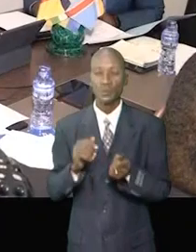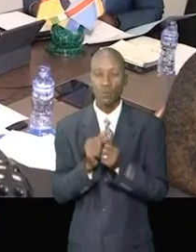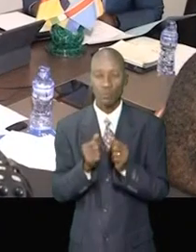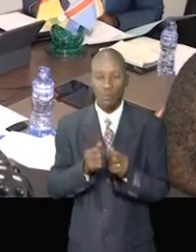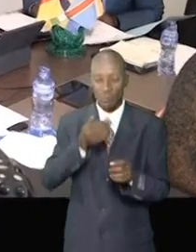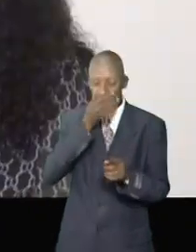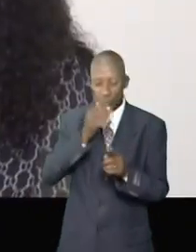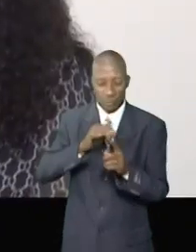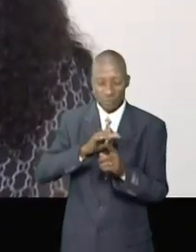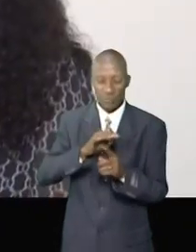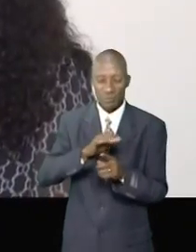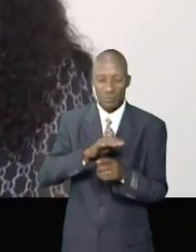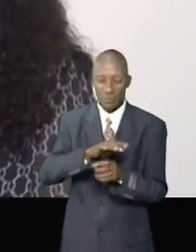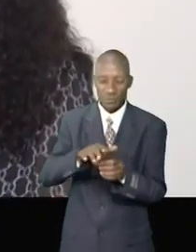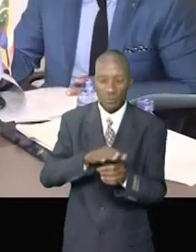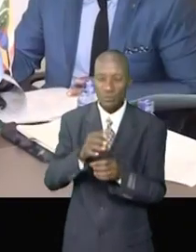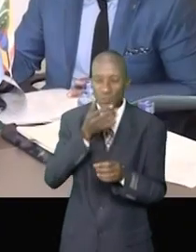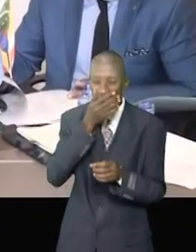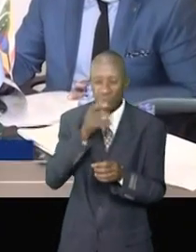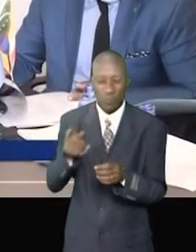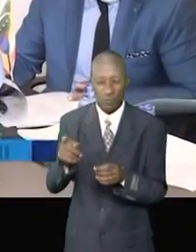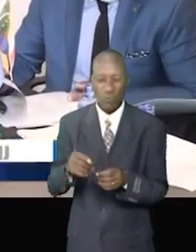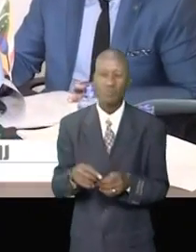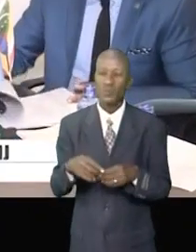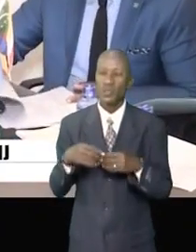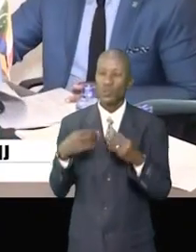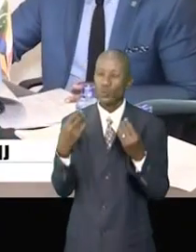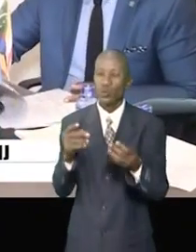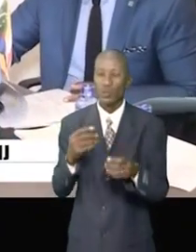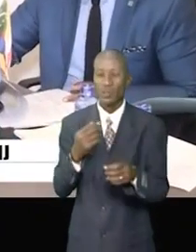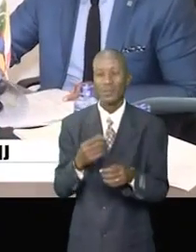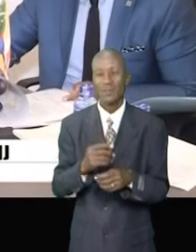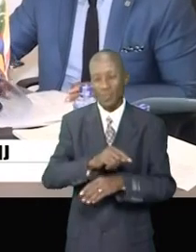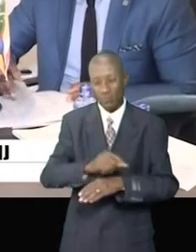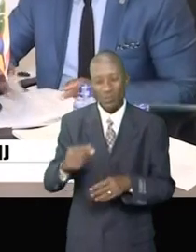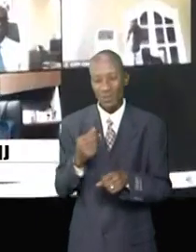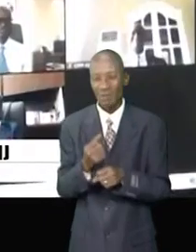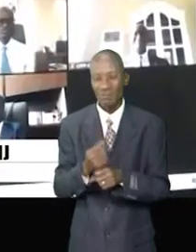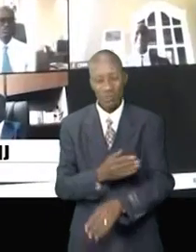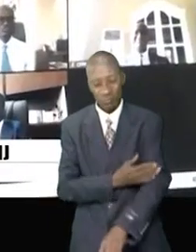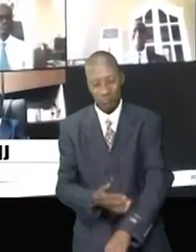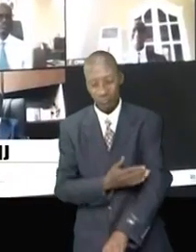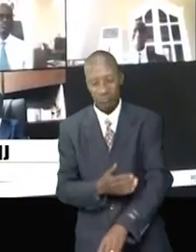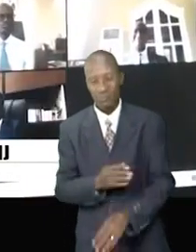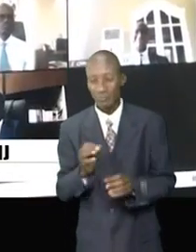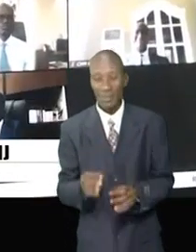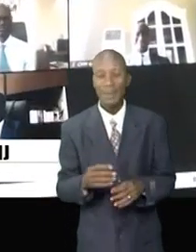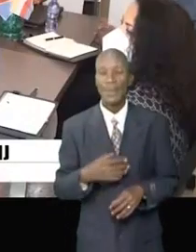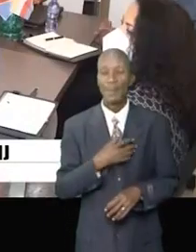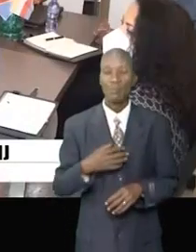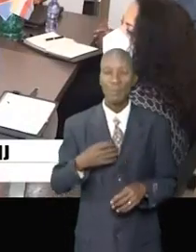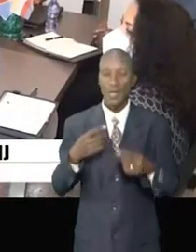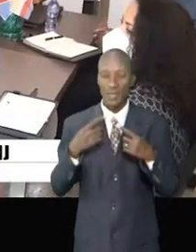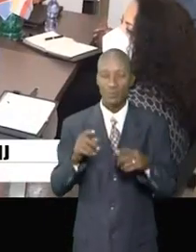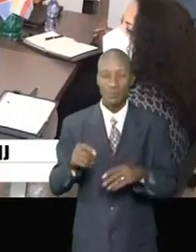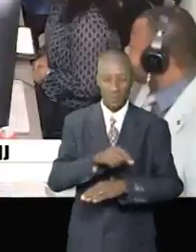négativement le monde du travail. Consciente de cela, la présidente du BLESAC, Agnès Mouad, a annoncé que son bureau va continuer à